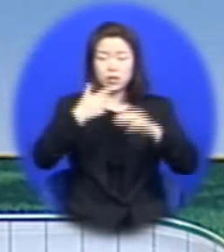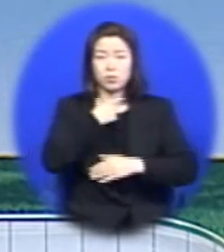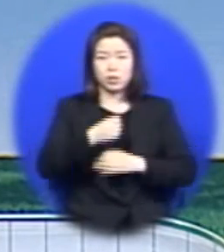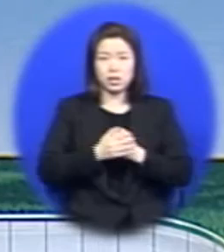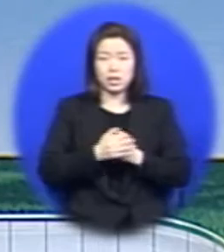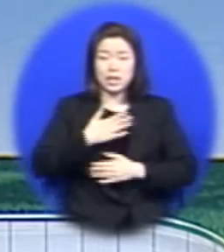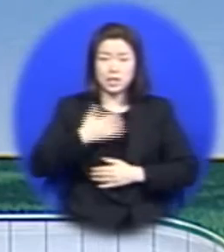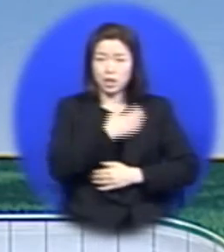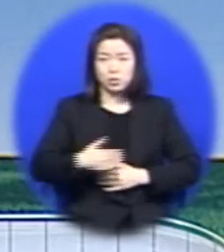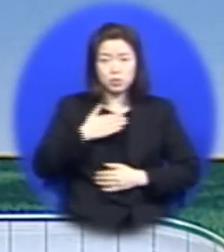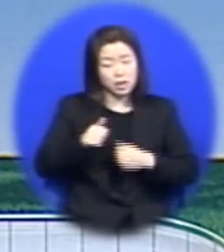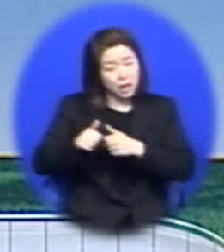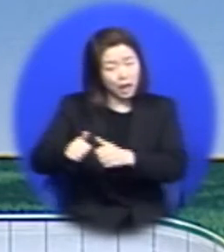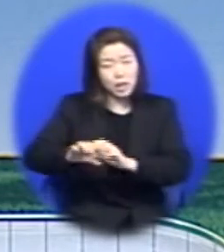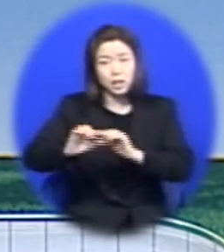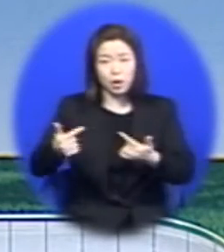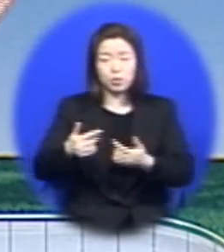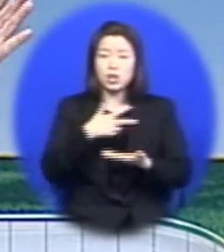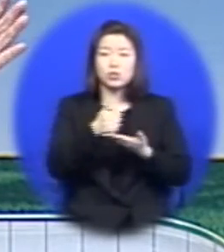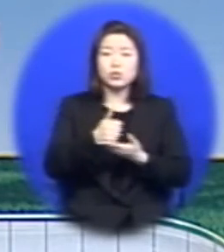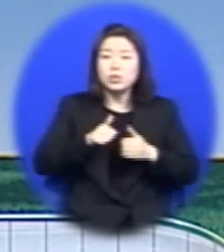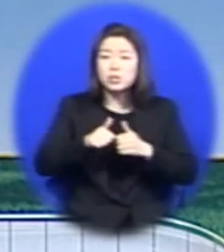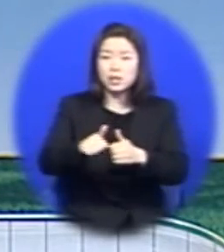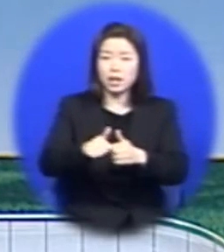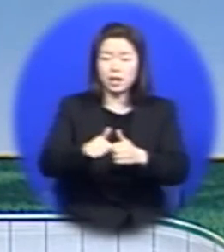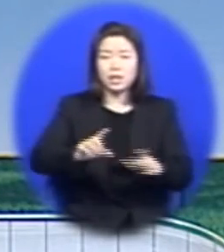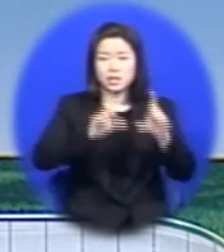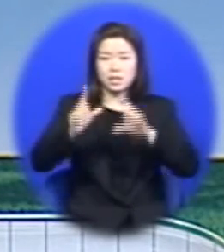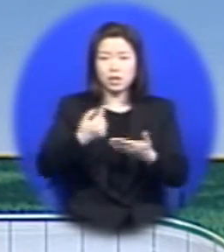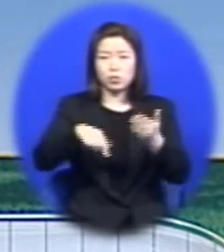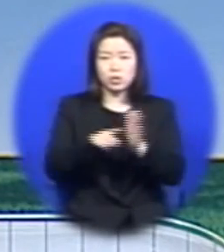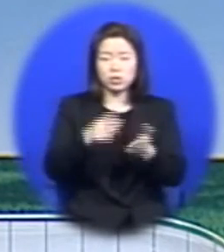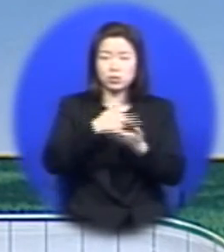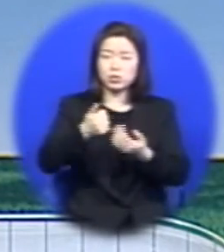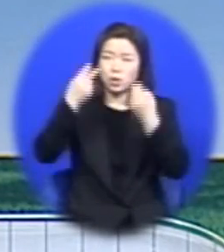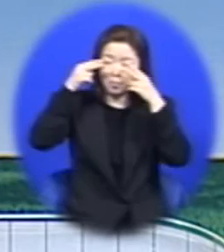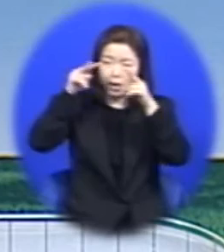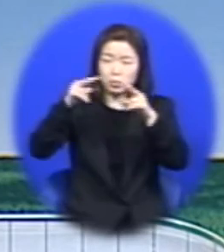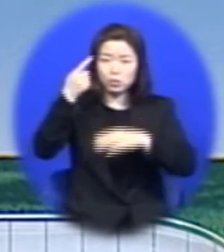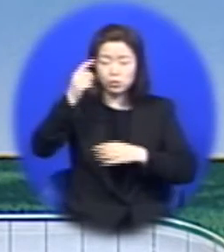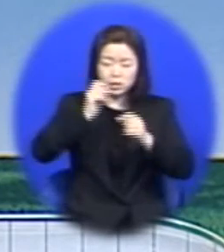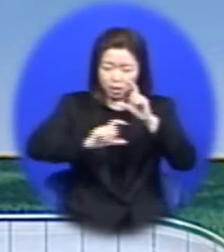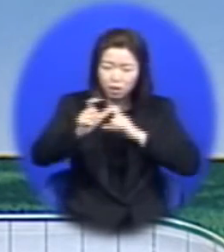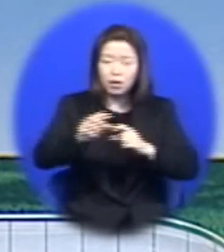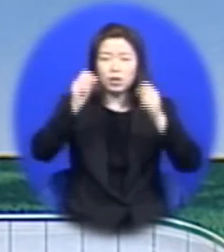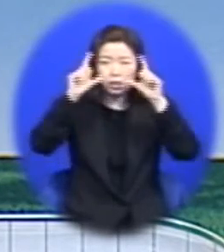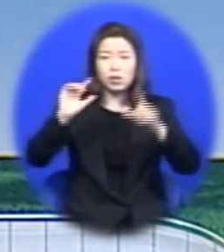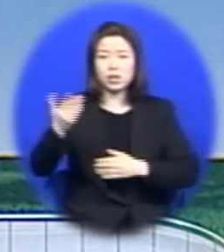제가 육신에 끌려 살지 않고 주님을 따라 살기 위해서는 주님을 바라보는 눈이 더 열려야 돼요.